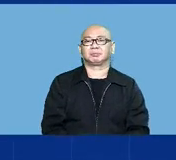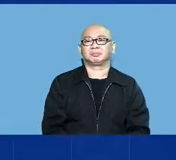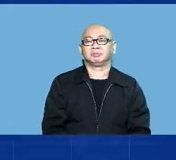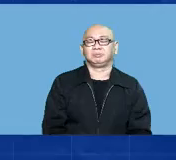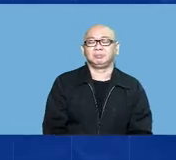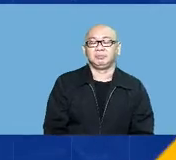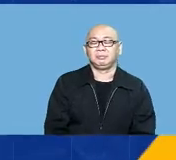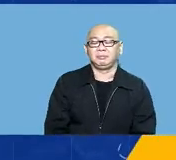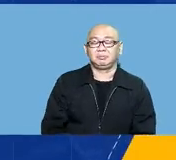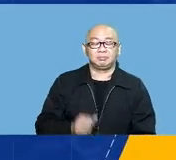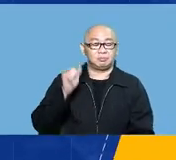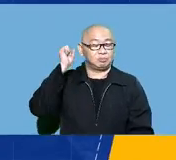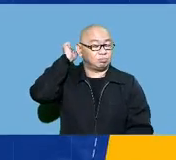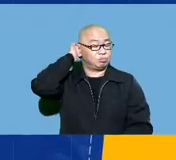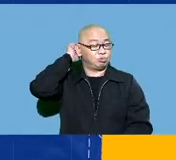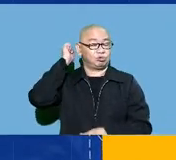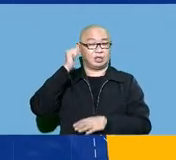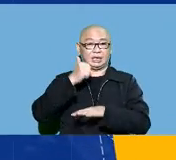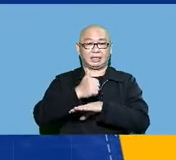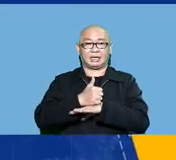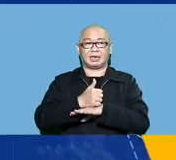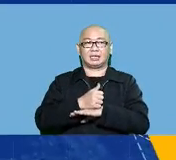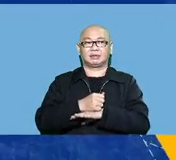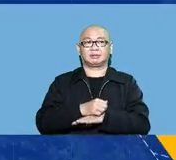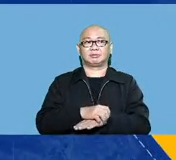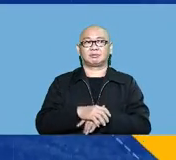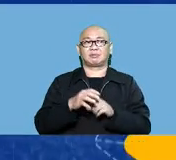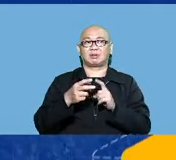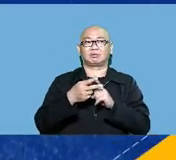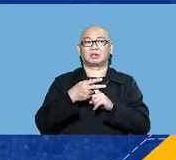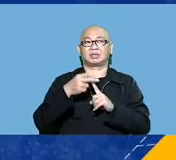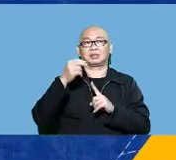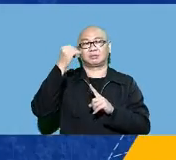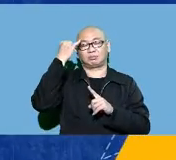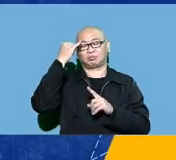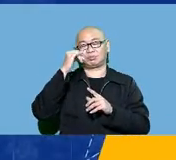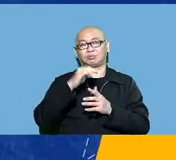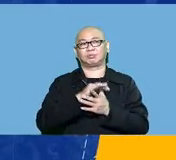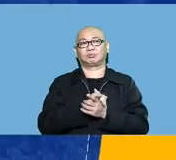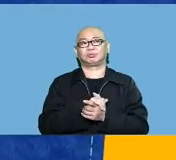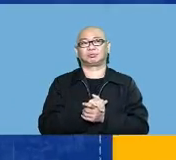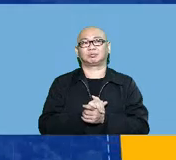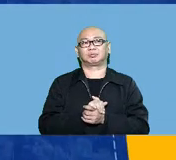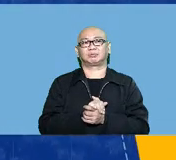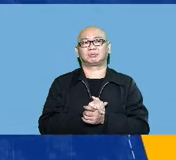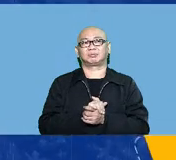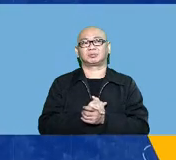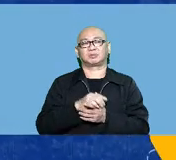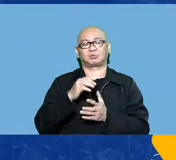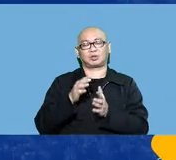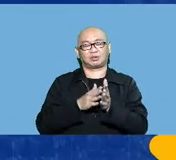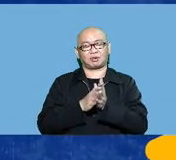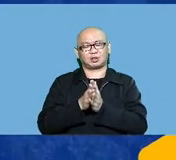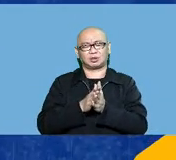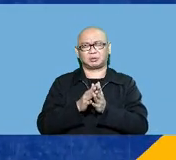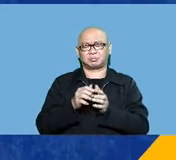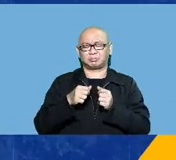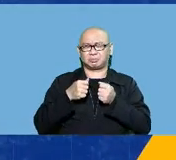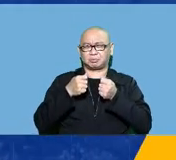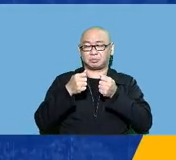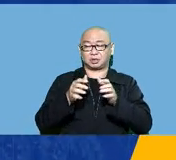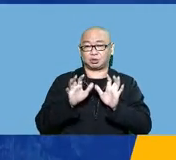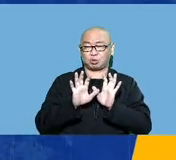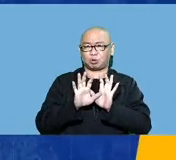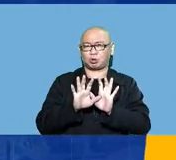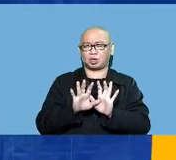Bu Dekan Fakultas Ilmu Kelembagaan, terima kasih Bu Dekan yang selalu memotivasi saya juga, selalu memberi dorongan